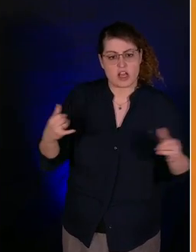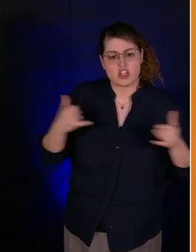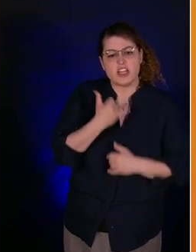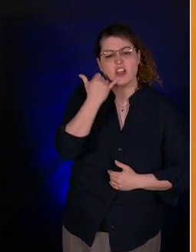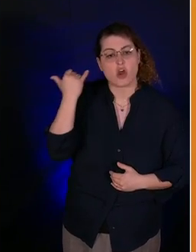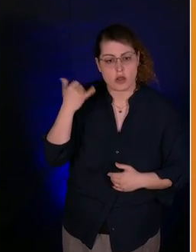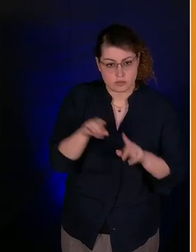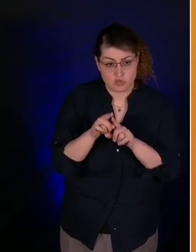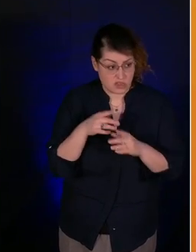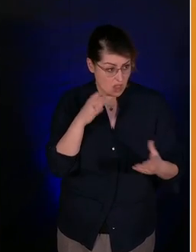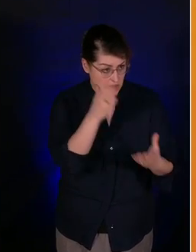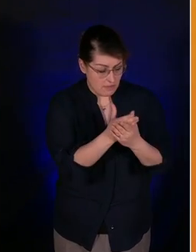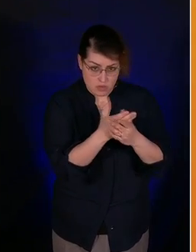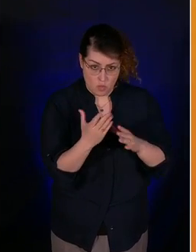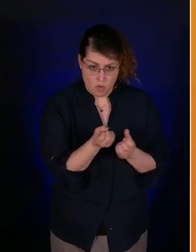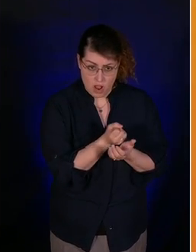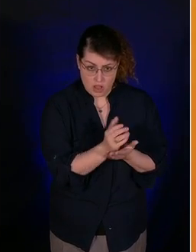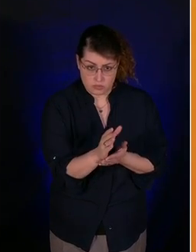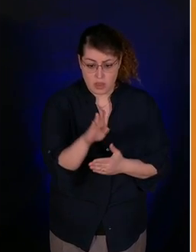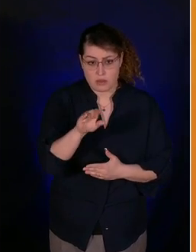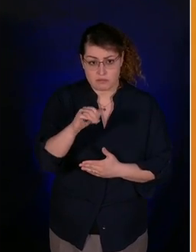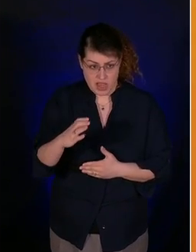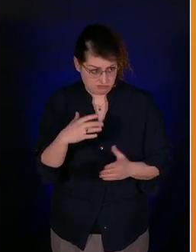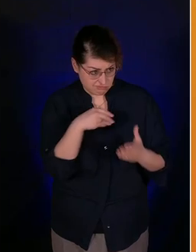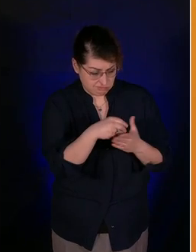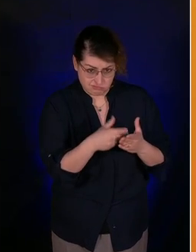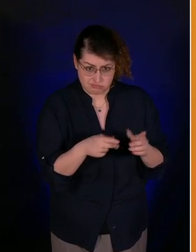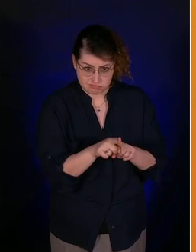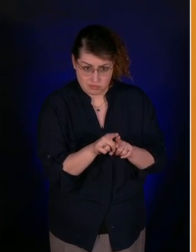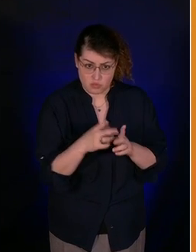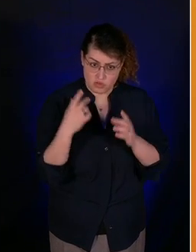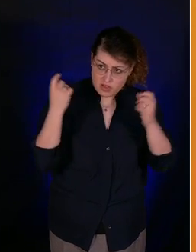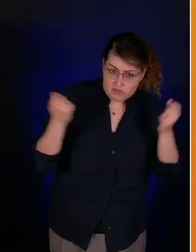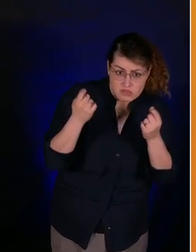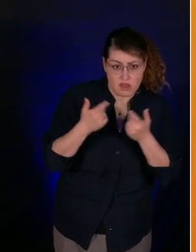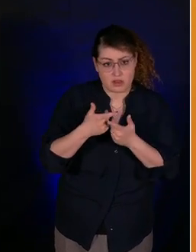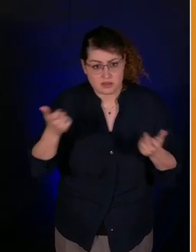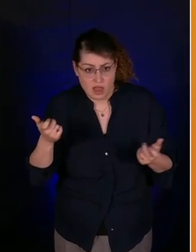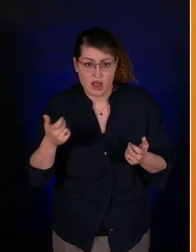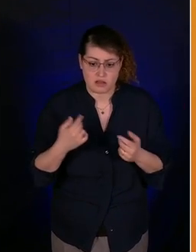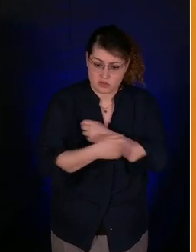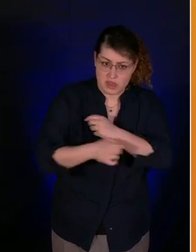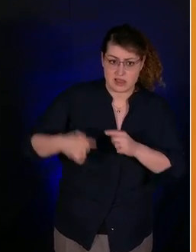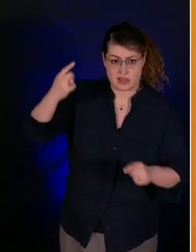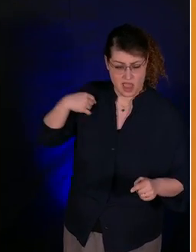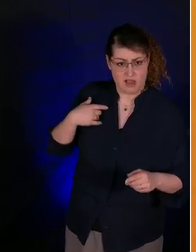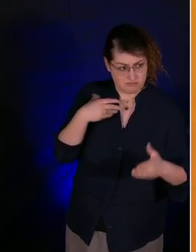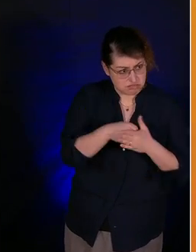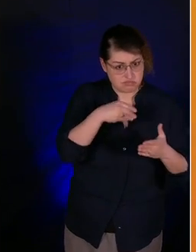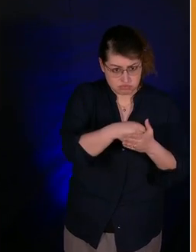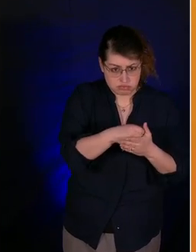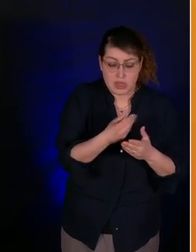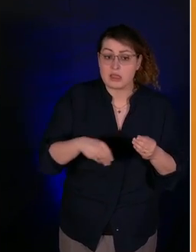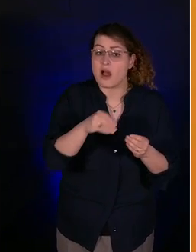les interventions gratuitement violentes des BAC, jusqu'au festival raciste et discriminatoire de la brave M la semaine dernière, en passant